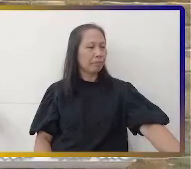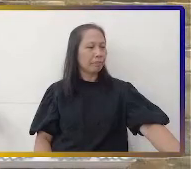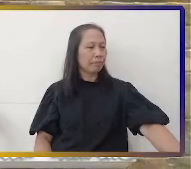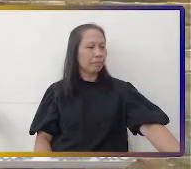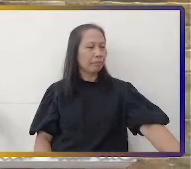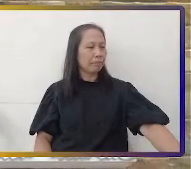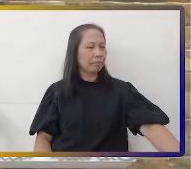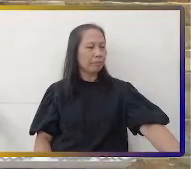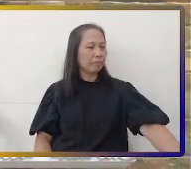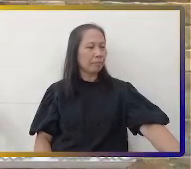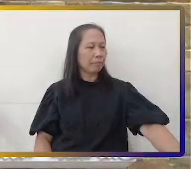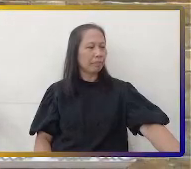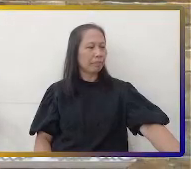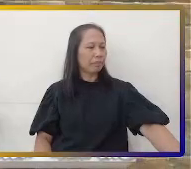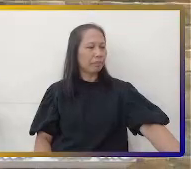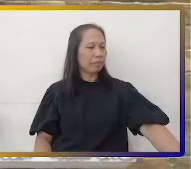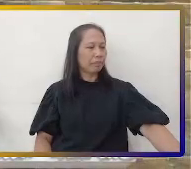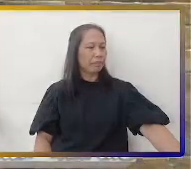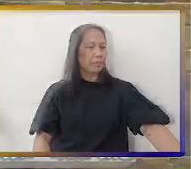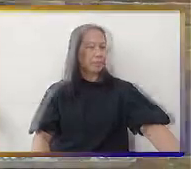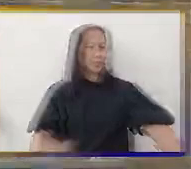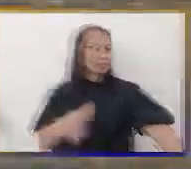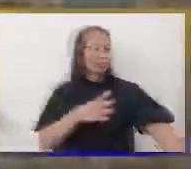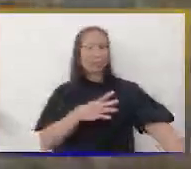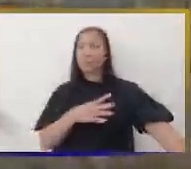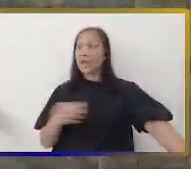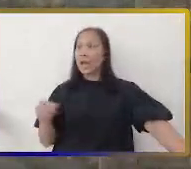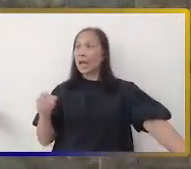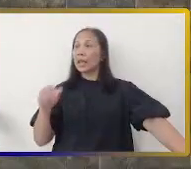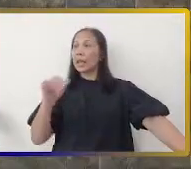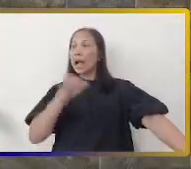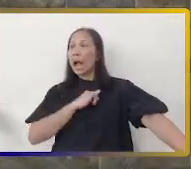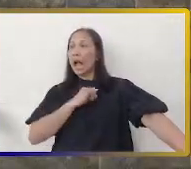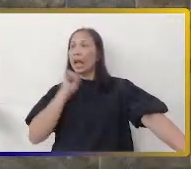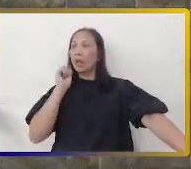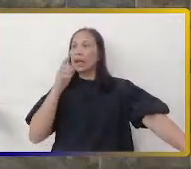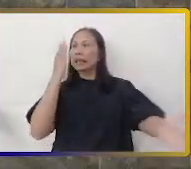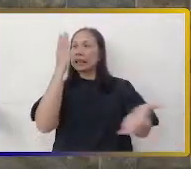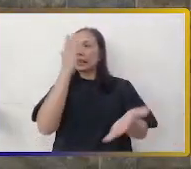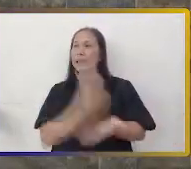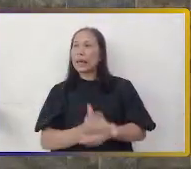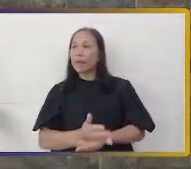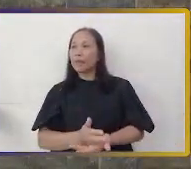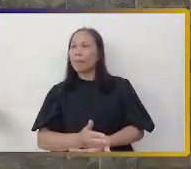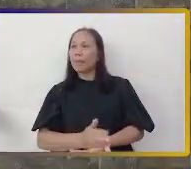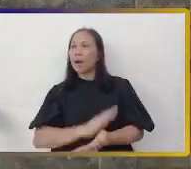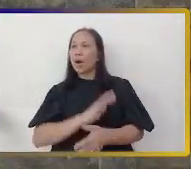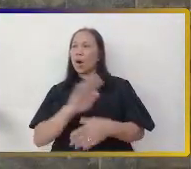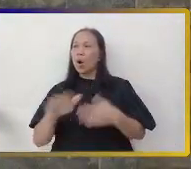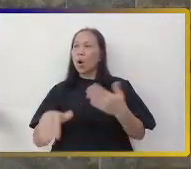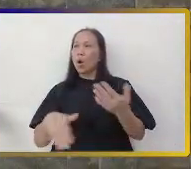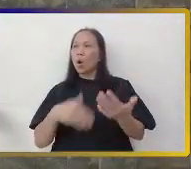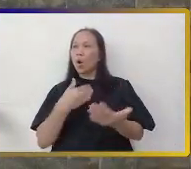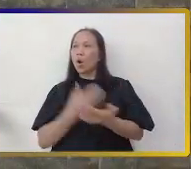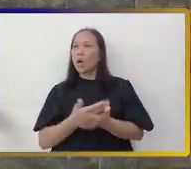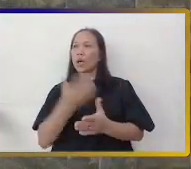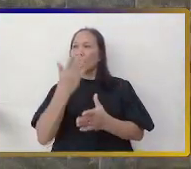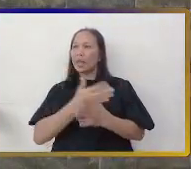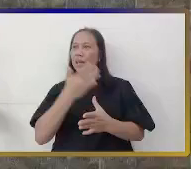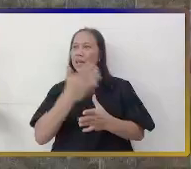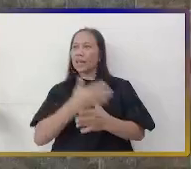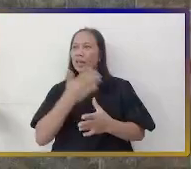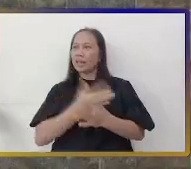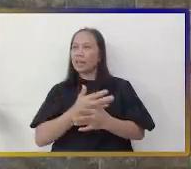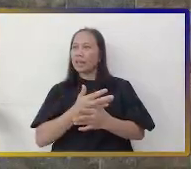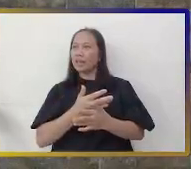what rebuke the devourer for your sake and he shall not destroy the fruits of